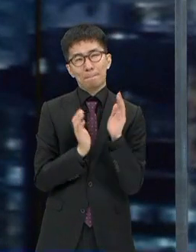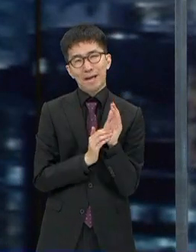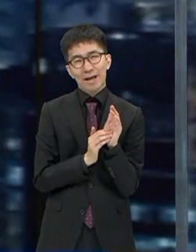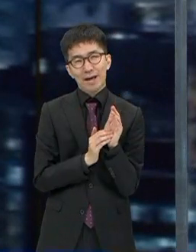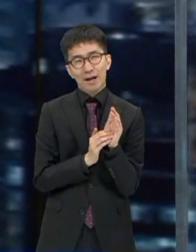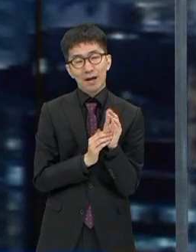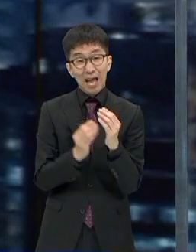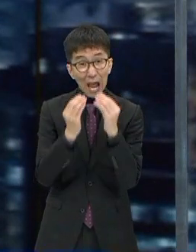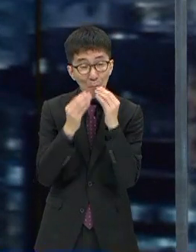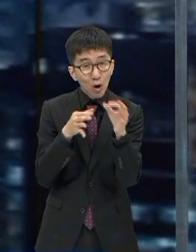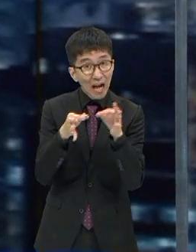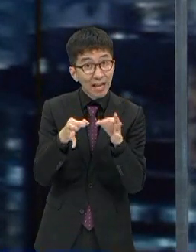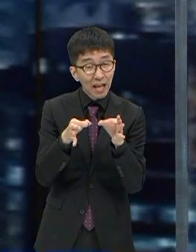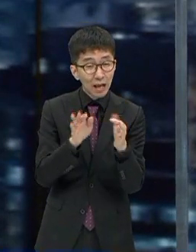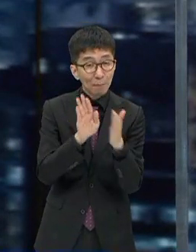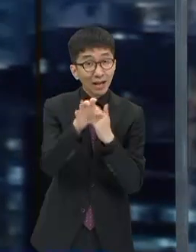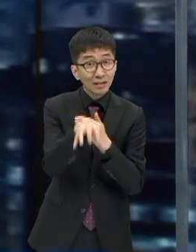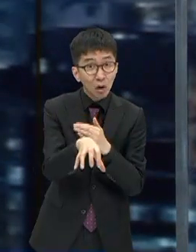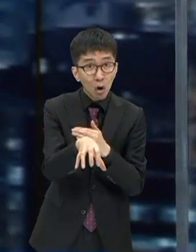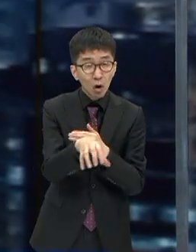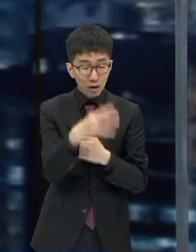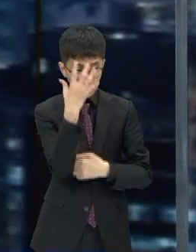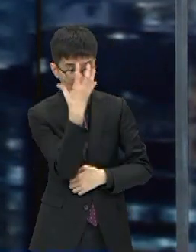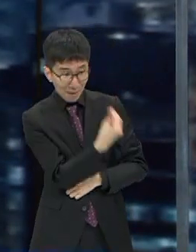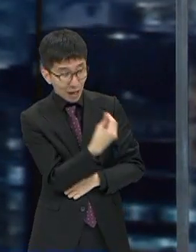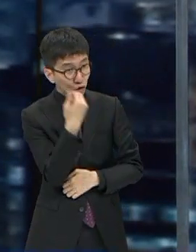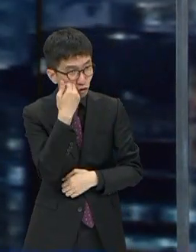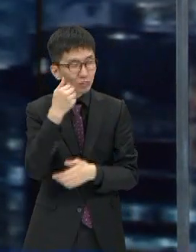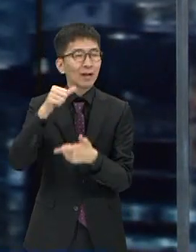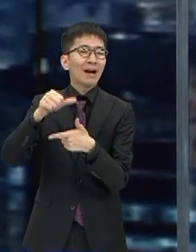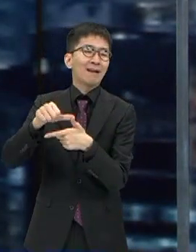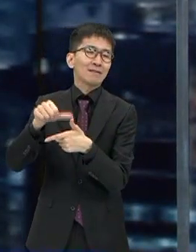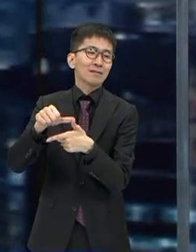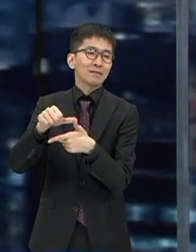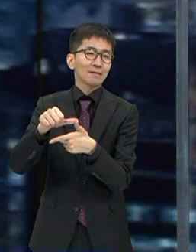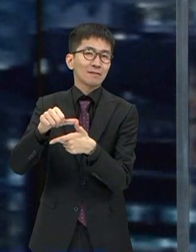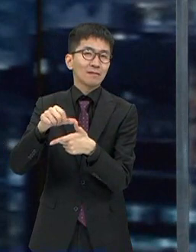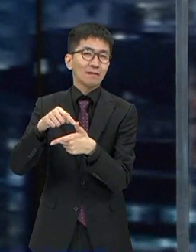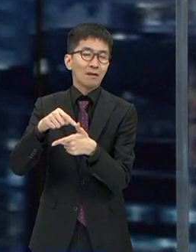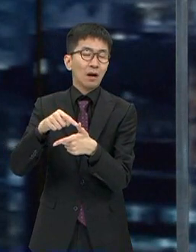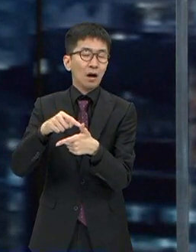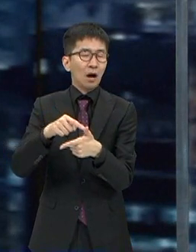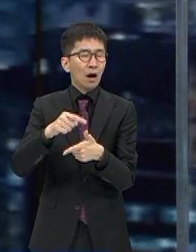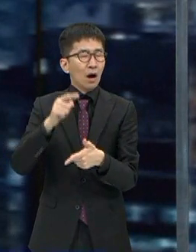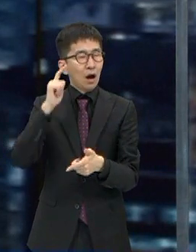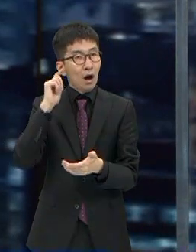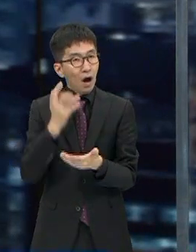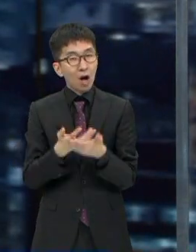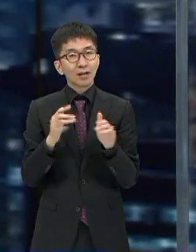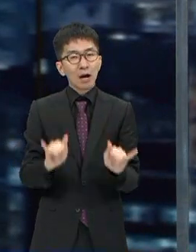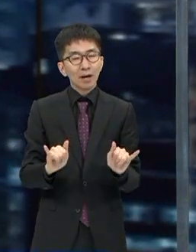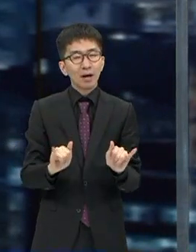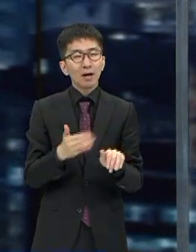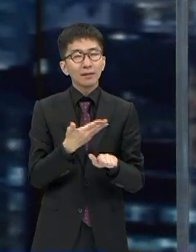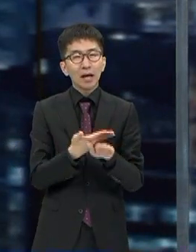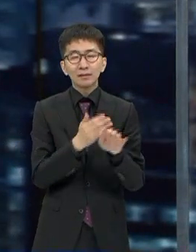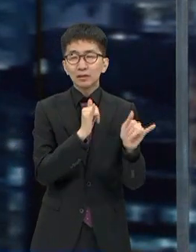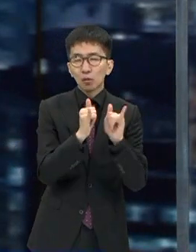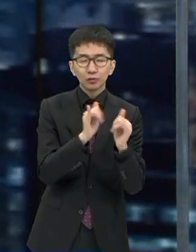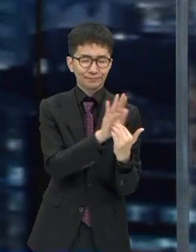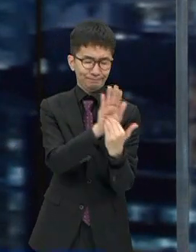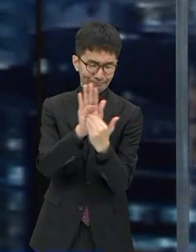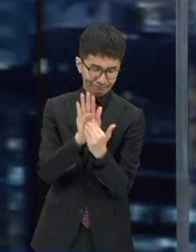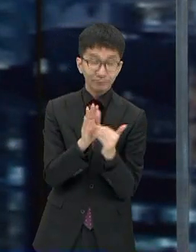이 햄버거 가게 밖에서 사고를 직접 목격한 첫째 아이가 자칫 상처를 받을까 봐 여태까지 언론 인터뷰에 응해오지